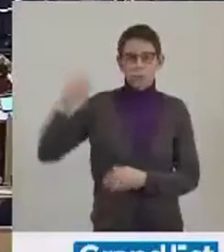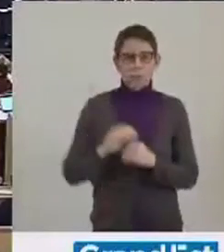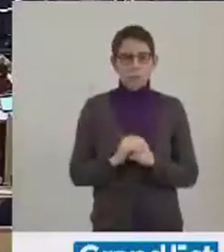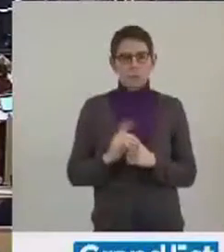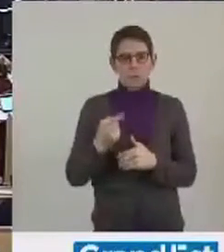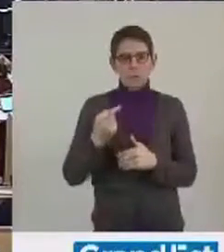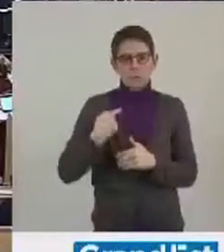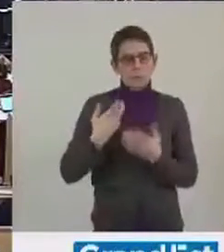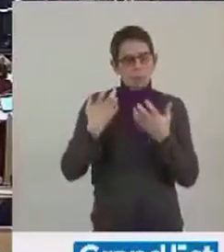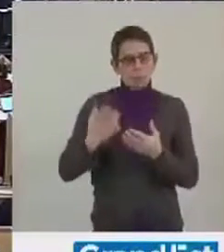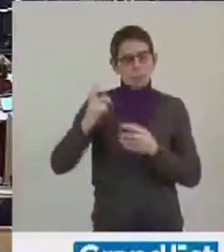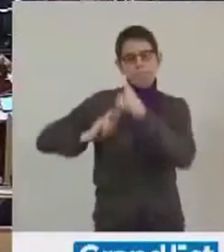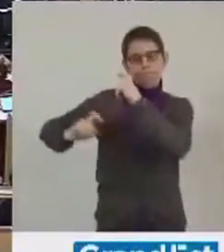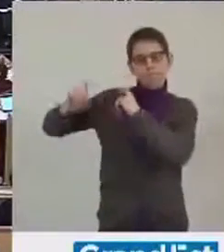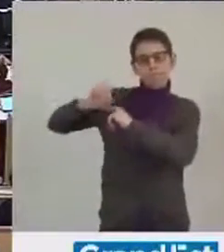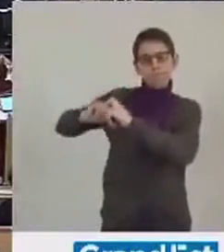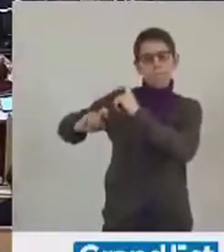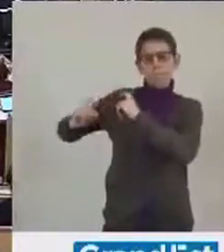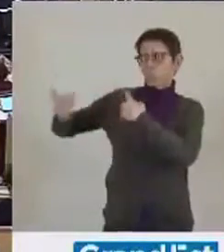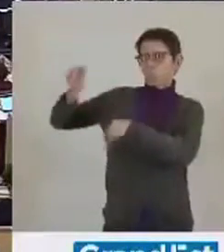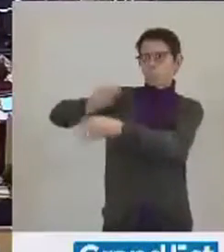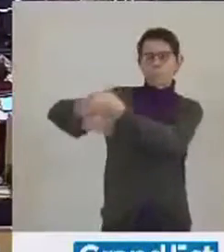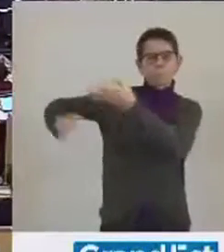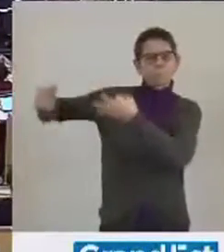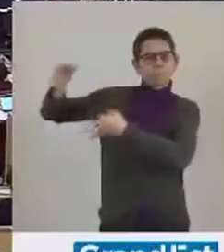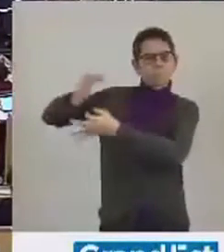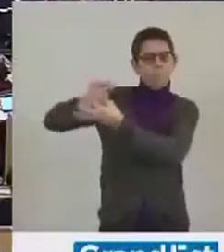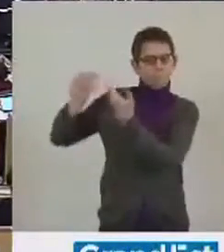J'aimerais revenir sur quelques propos qui ont été tenus et